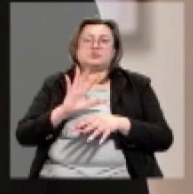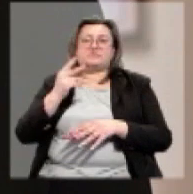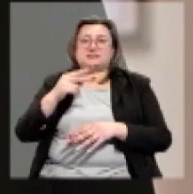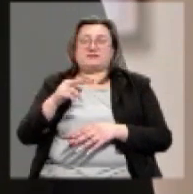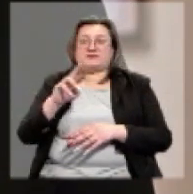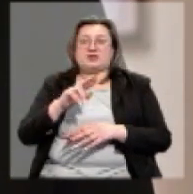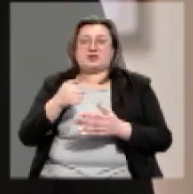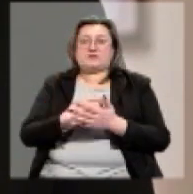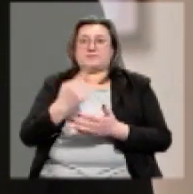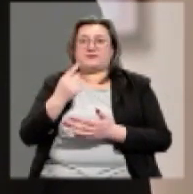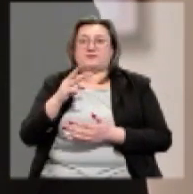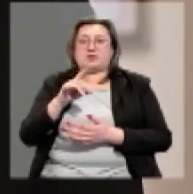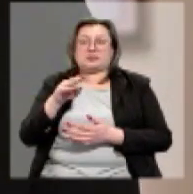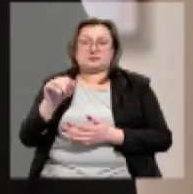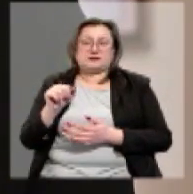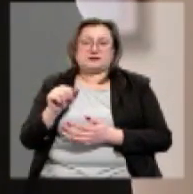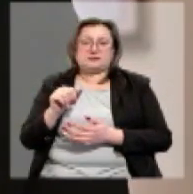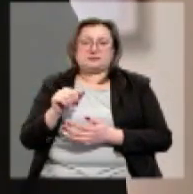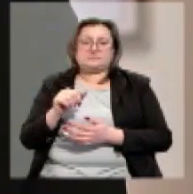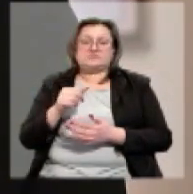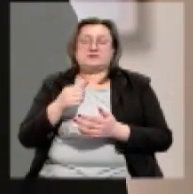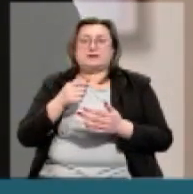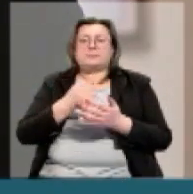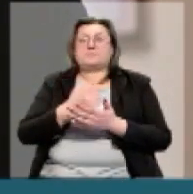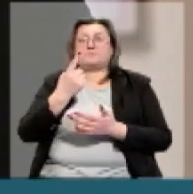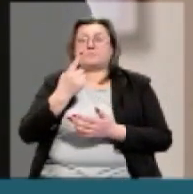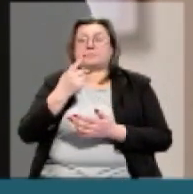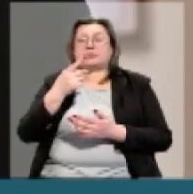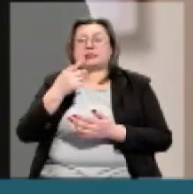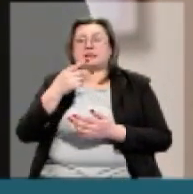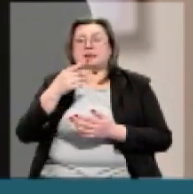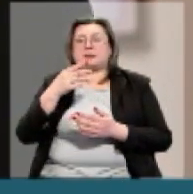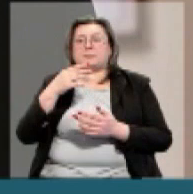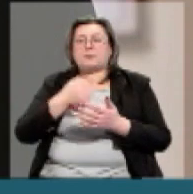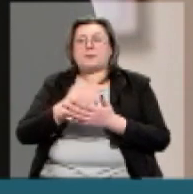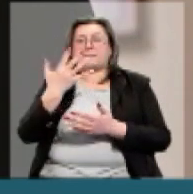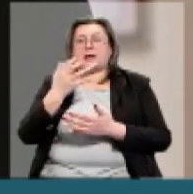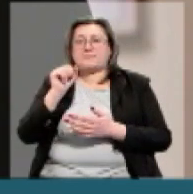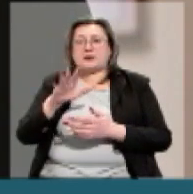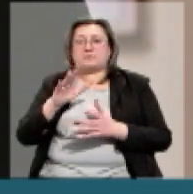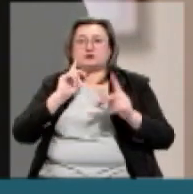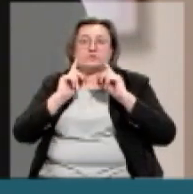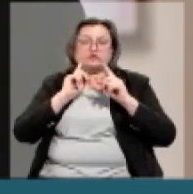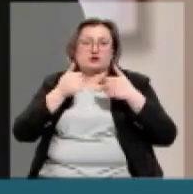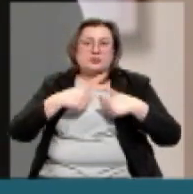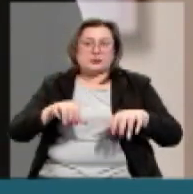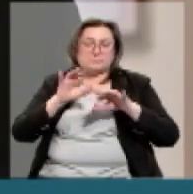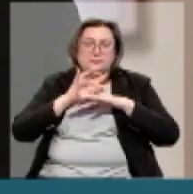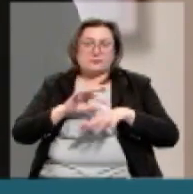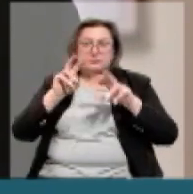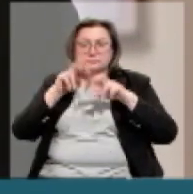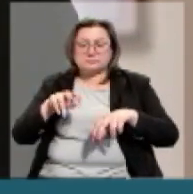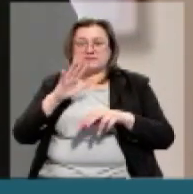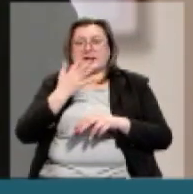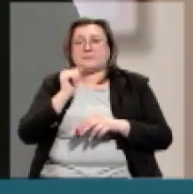Содан кейін 1 наурыздан 5 сәуірге дейін сараптамалық кеңестер жүзеге асса, 5 сәуірден